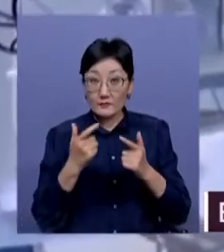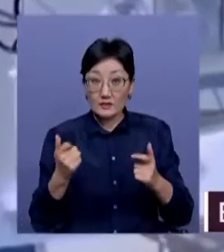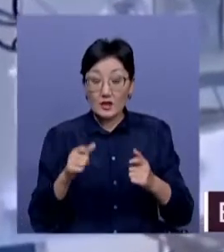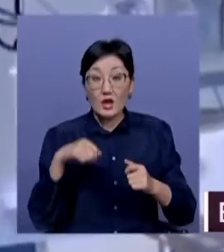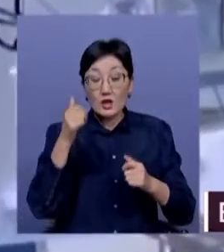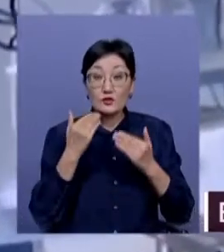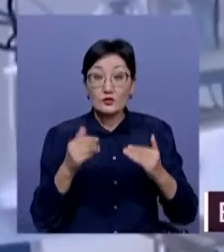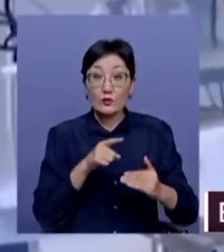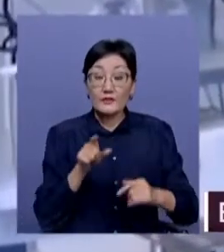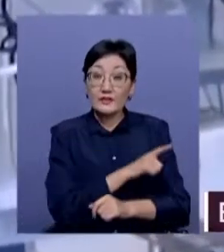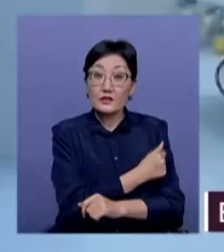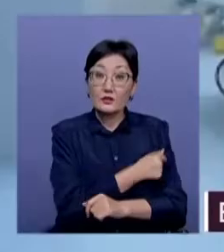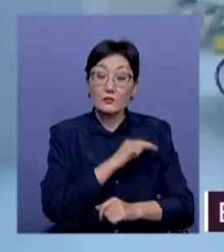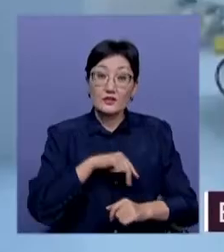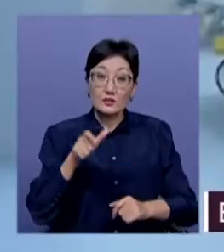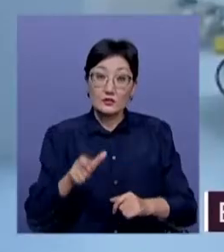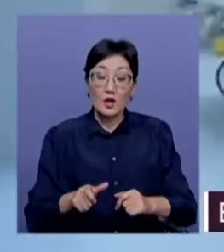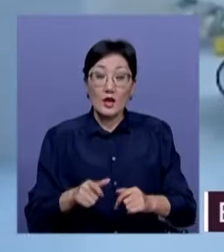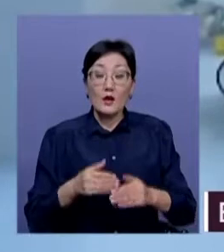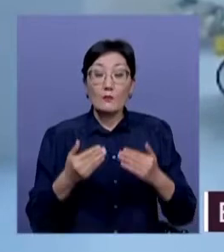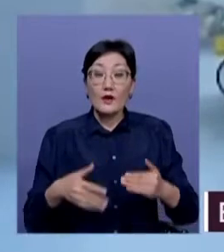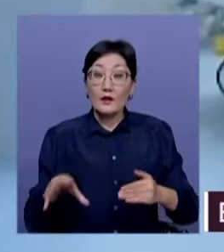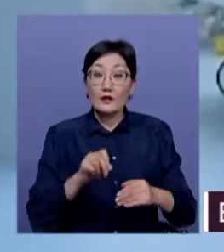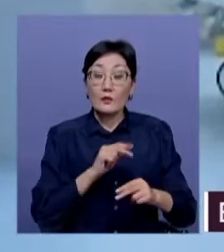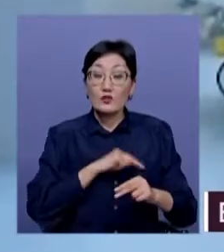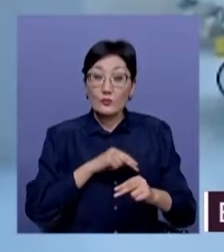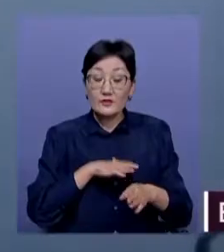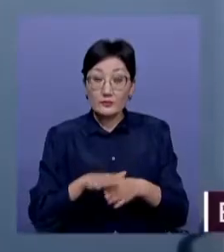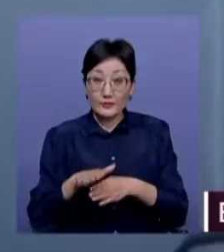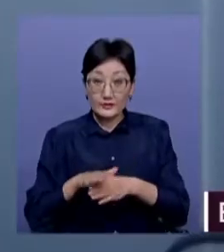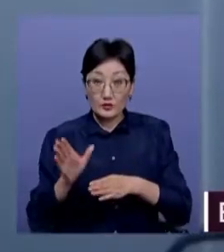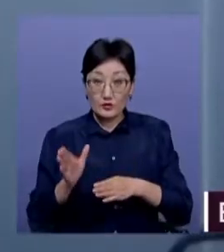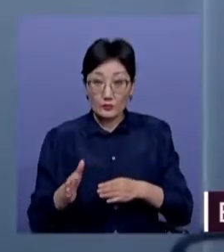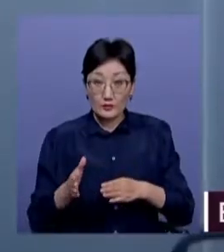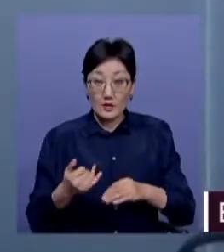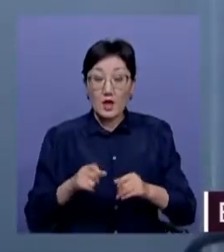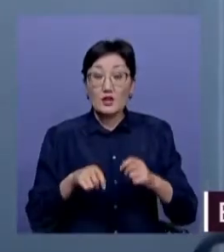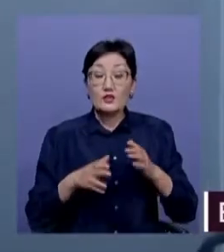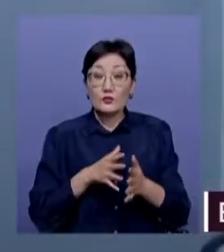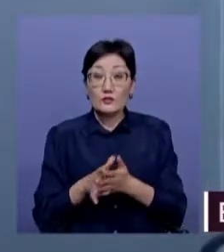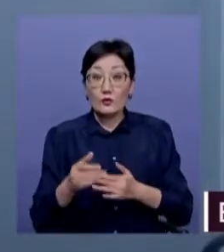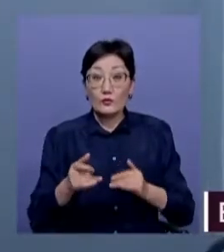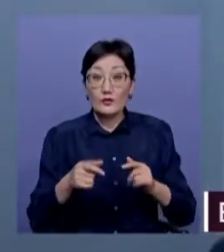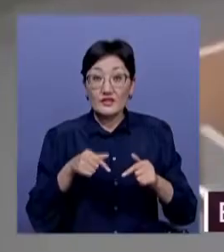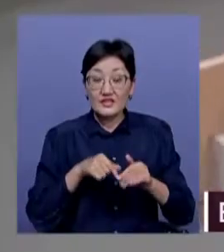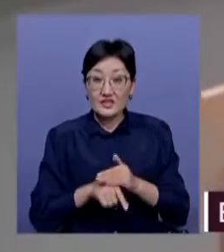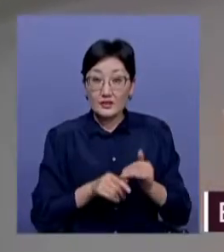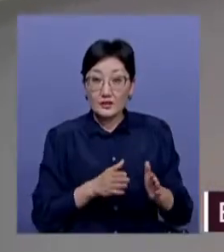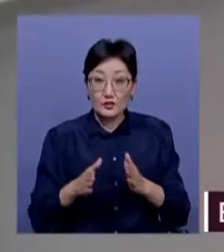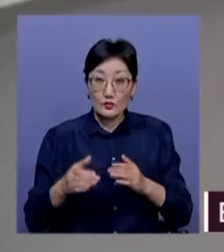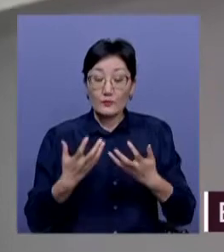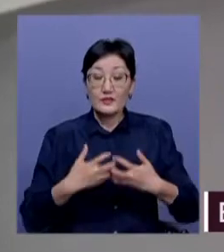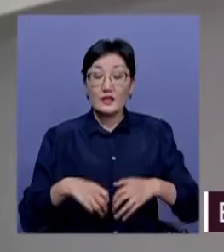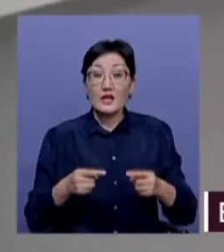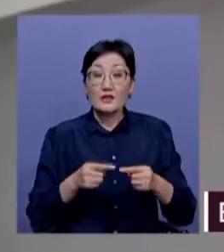жыл соңына дейін медицина қызметкерлерінің алдындағы барлық міндеттер орындалады. Сонымен қатар шығындарды ішкі оңтайландыру есебінен